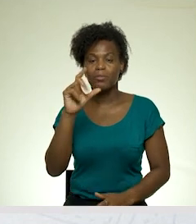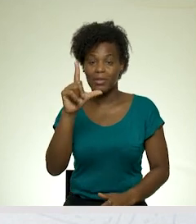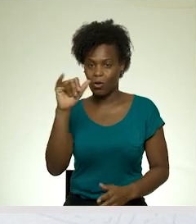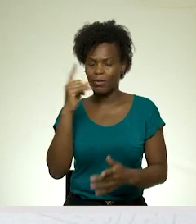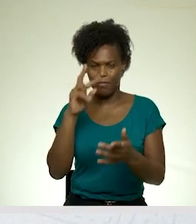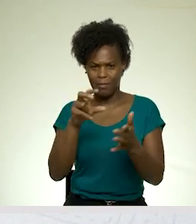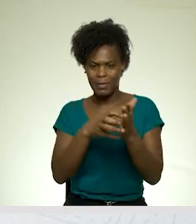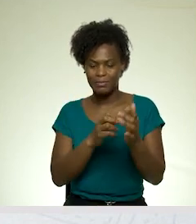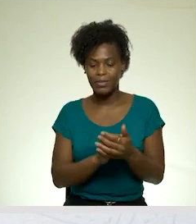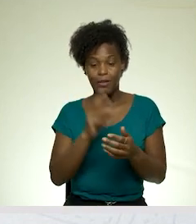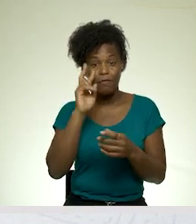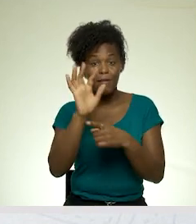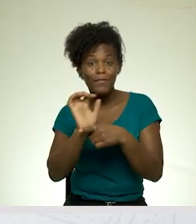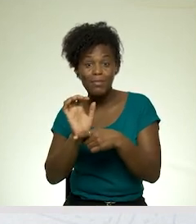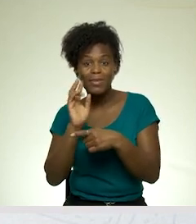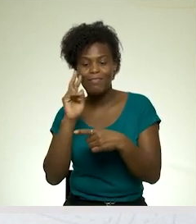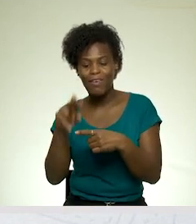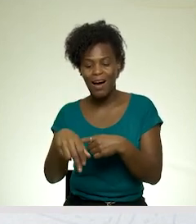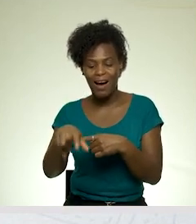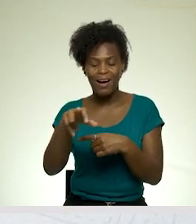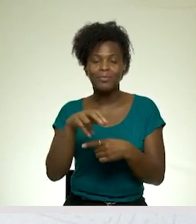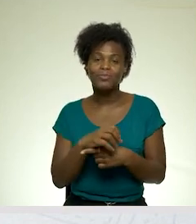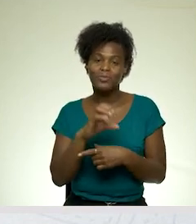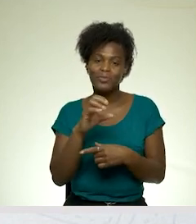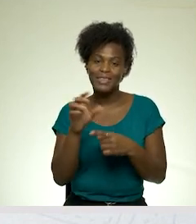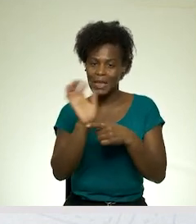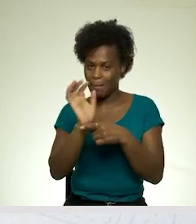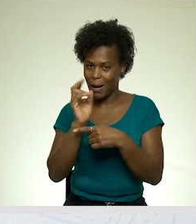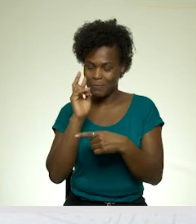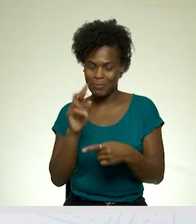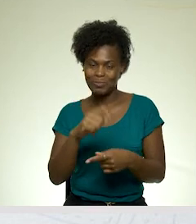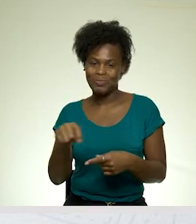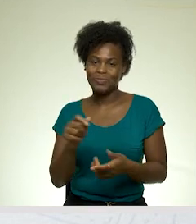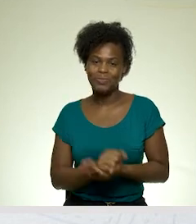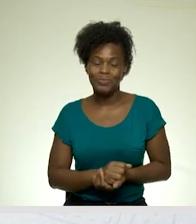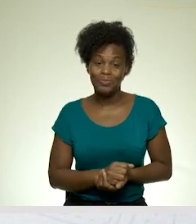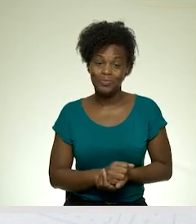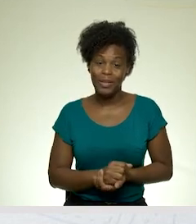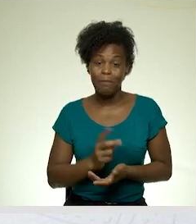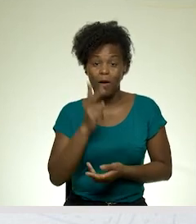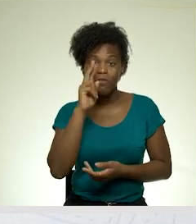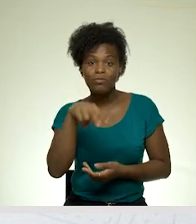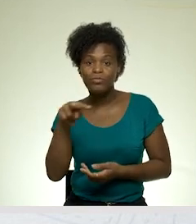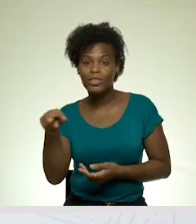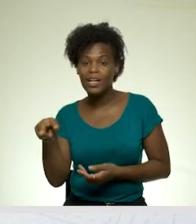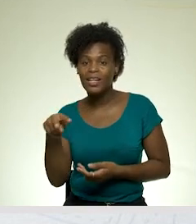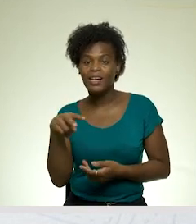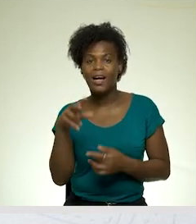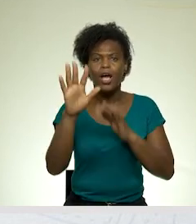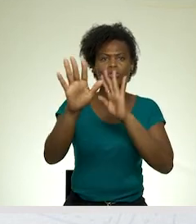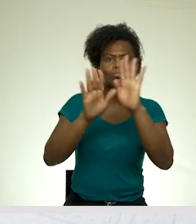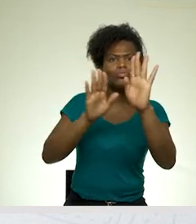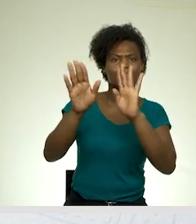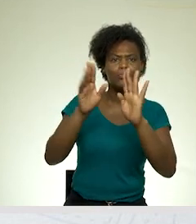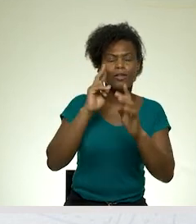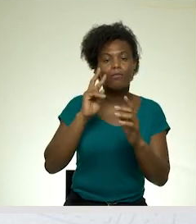pour voir un film, on va au cinéma. Pour visiter une